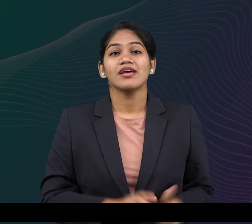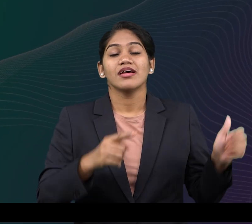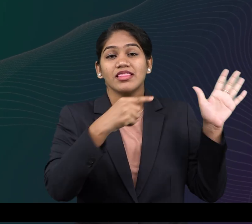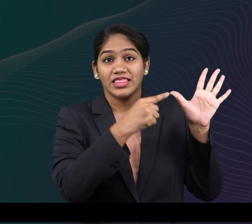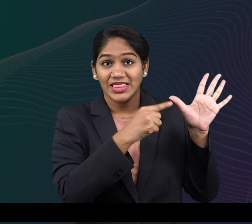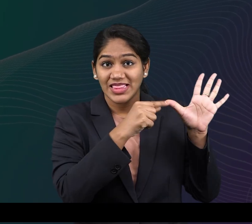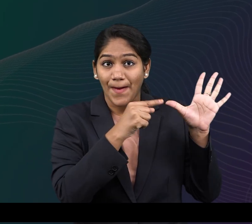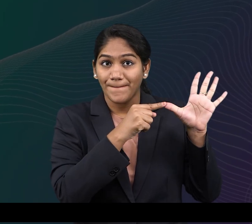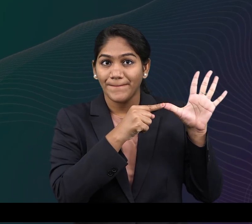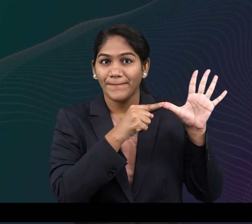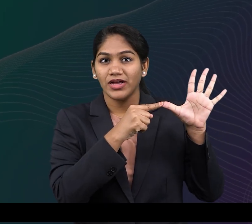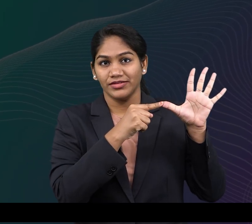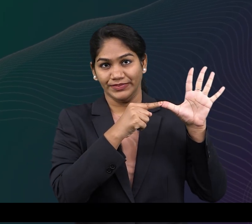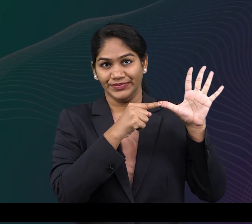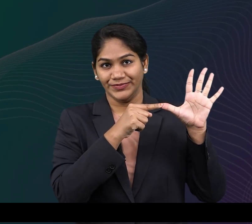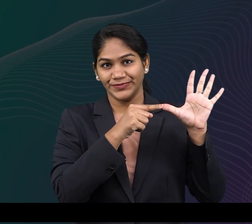अंगूठा,